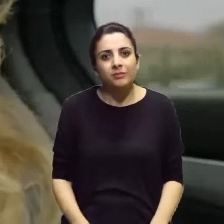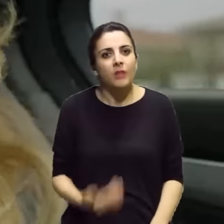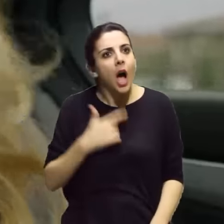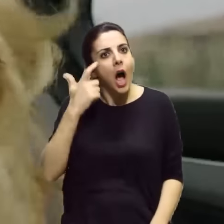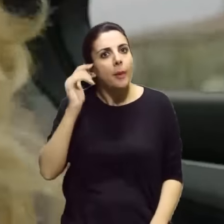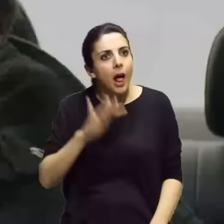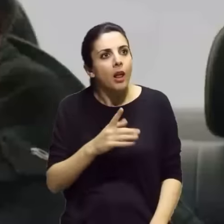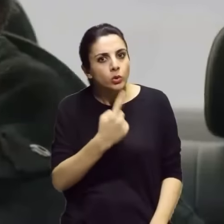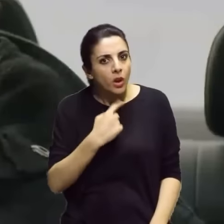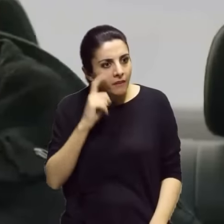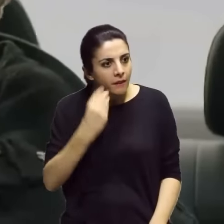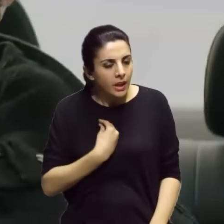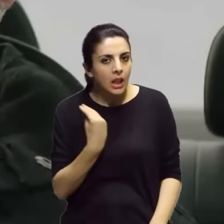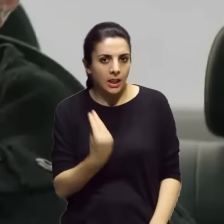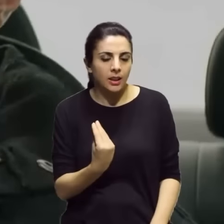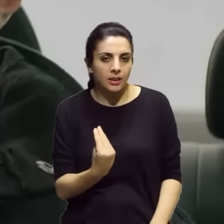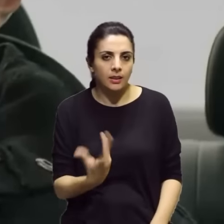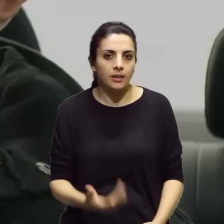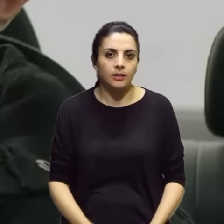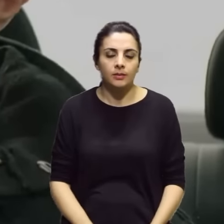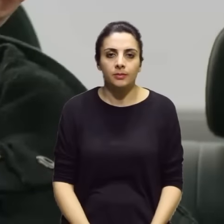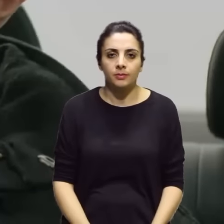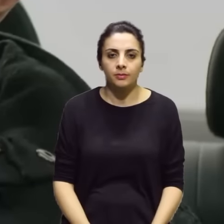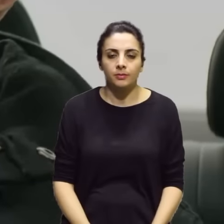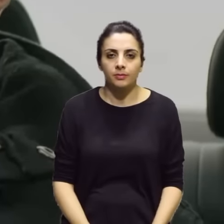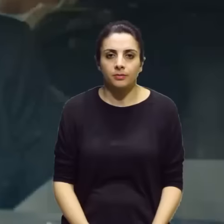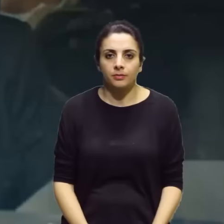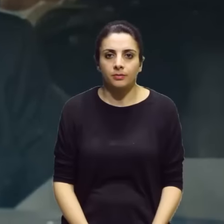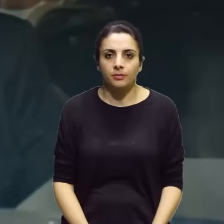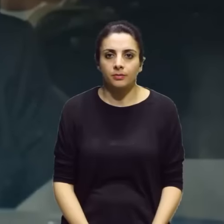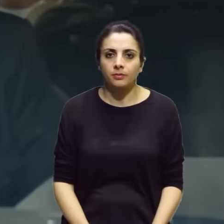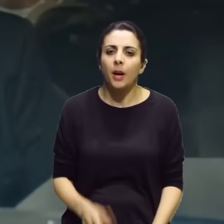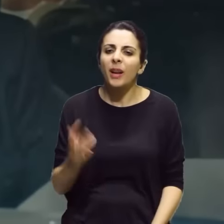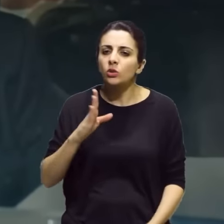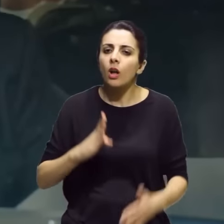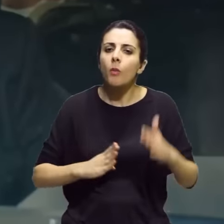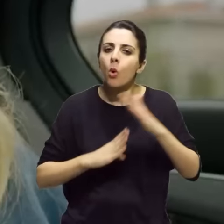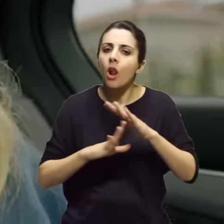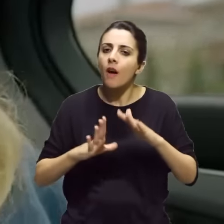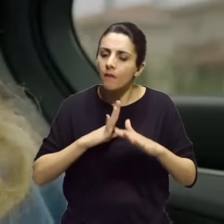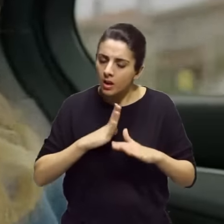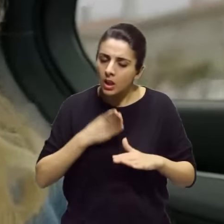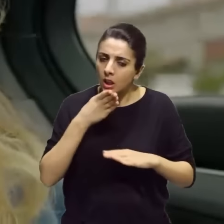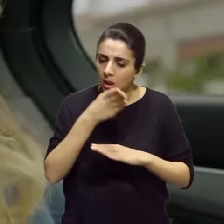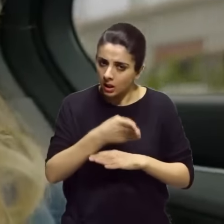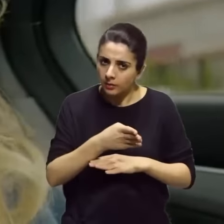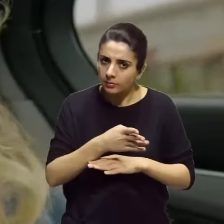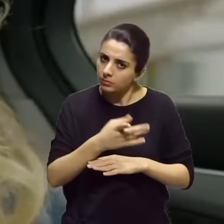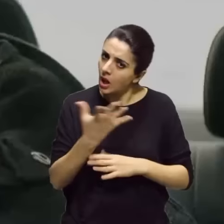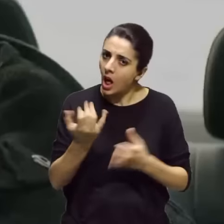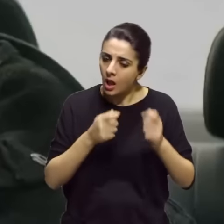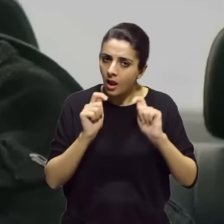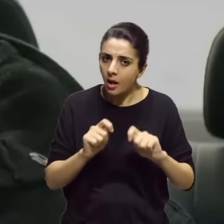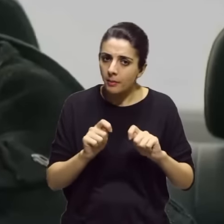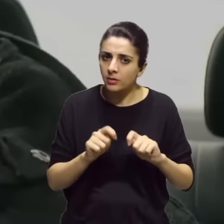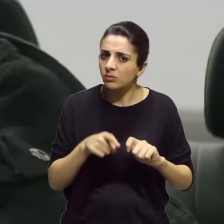aklıma gelmemişti ama iyi oldu fikir verdiğin. Sinan bileniyor. Birazdan bir dinlenme tesisinde falan dururuz. Alırız bir